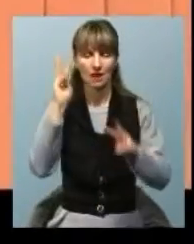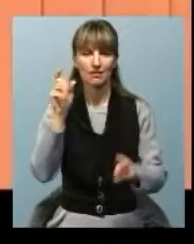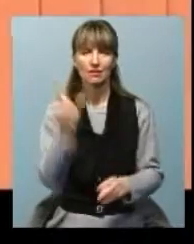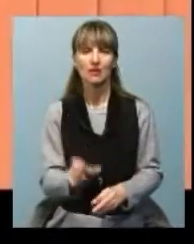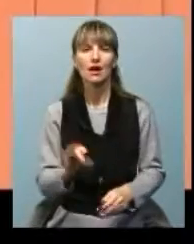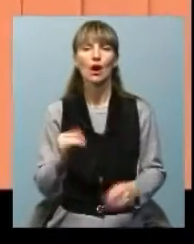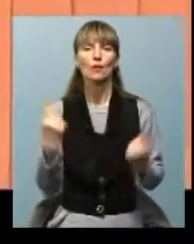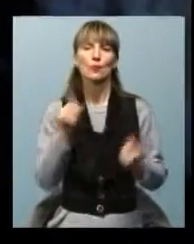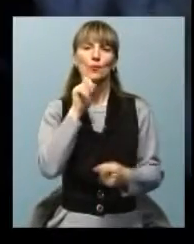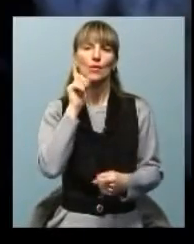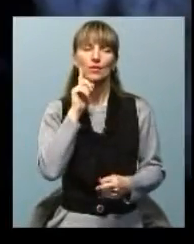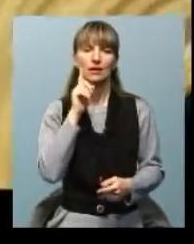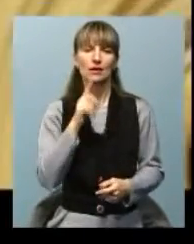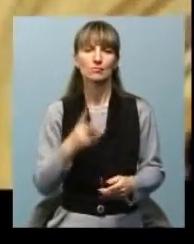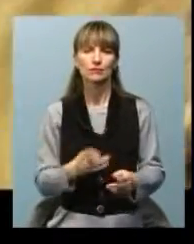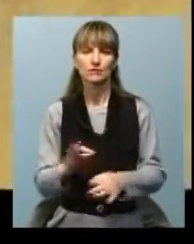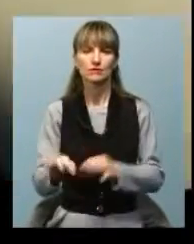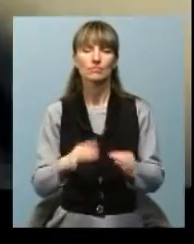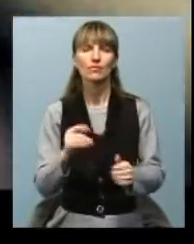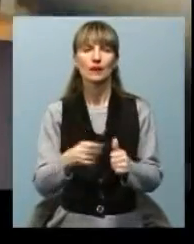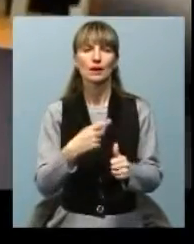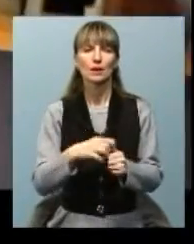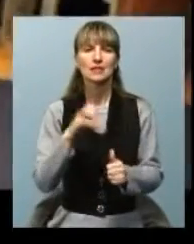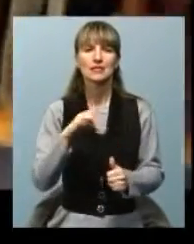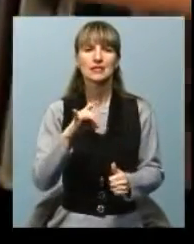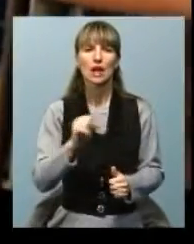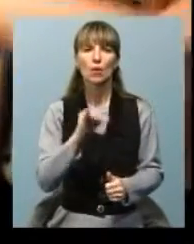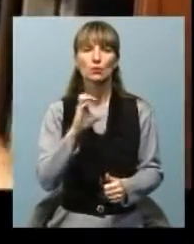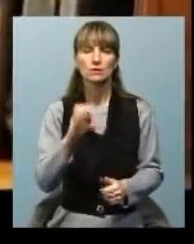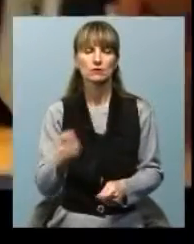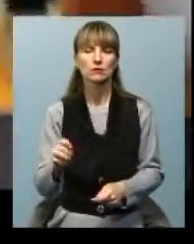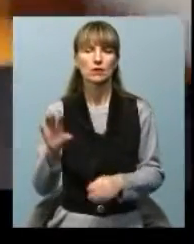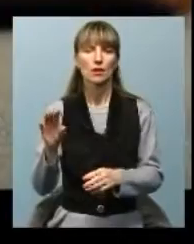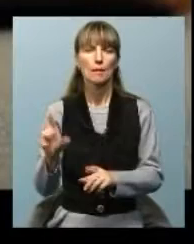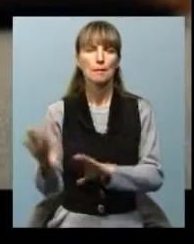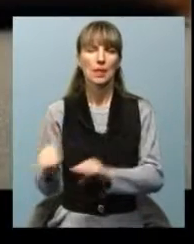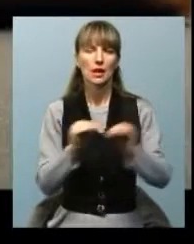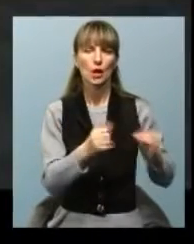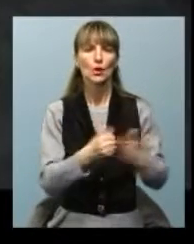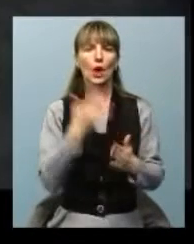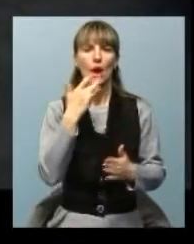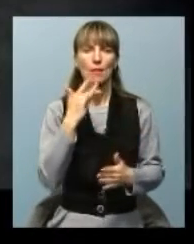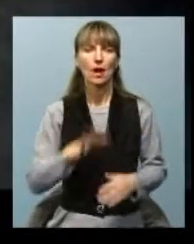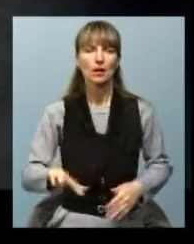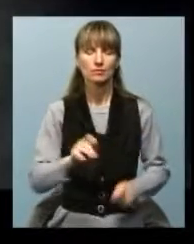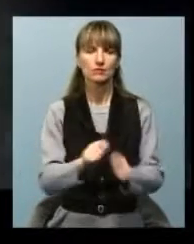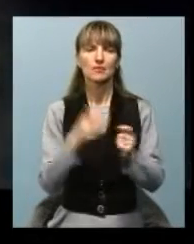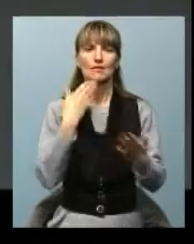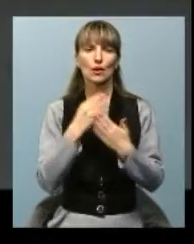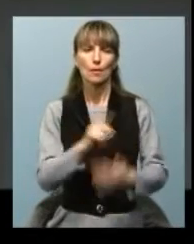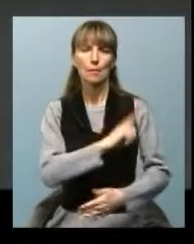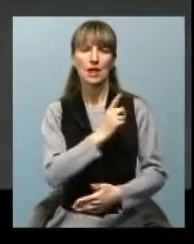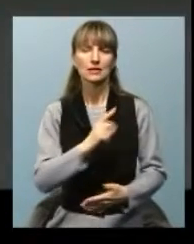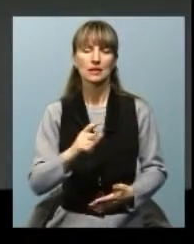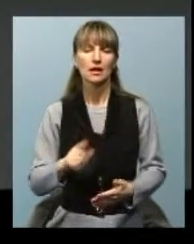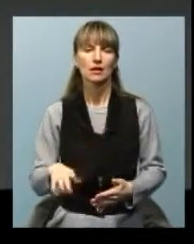а звичайний молодий кравець на ім'я Леві Страус. Він переїхав до Америки та відкрив власну майстерню, у якій шили штани